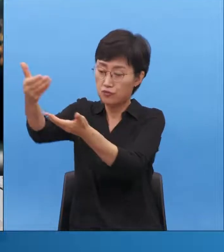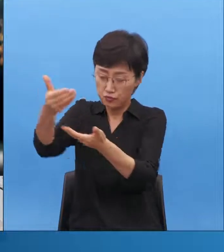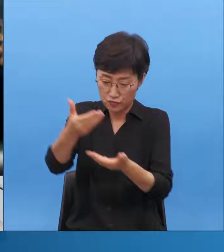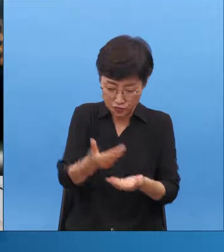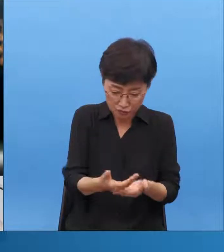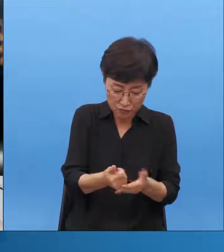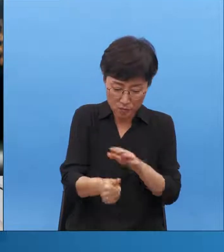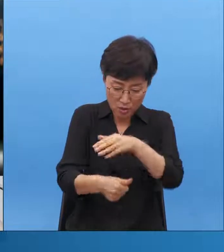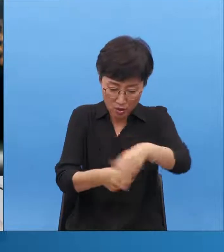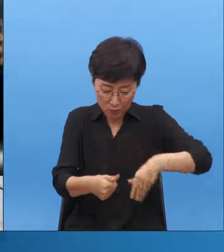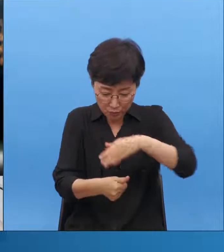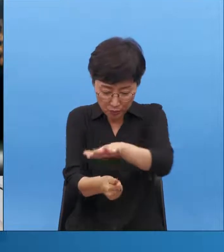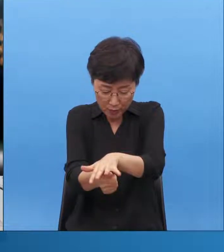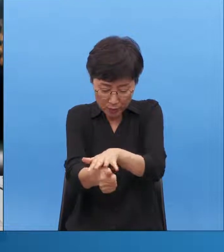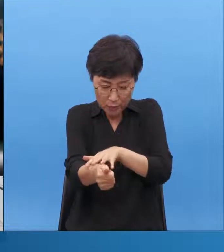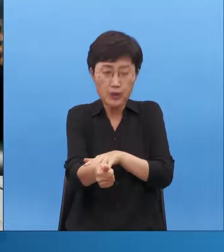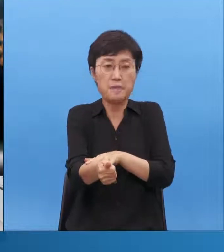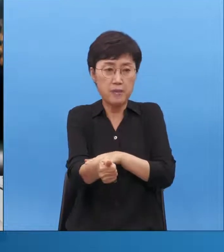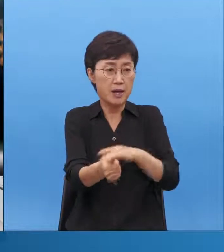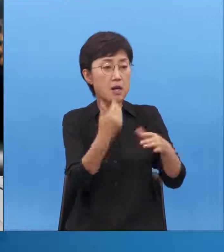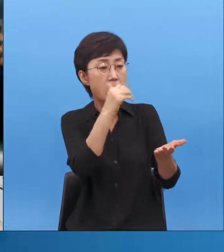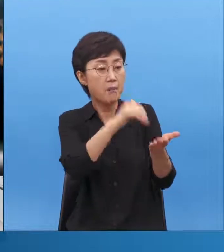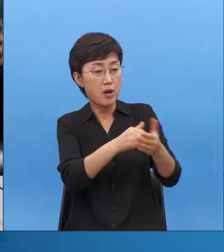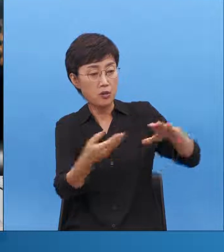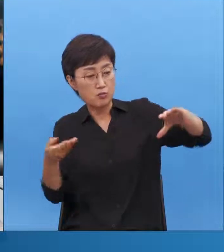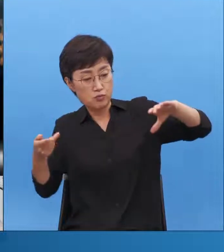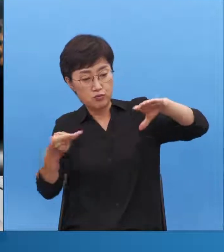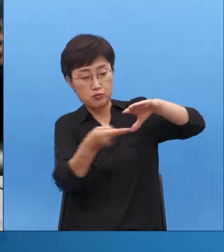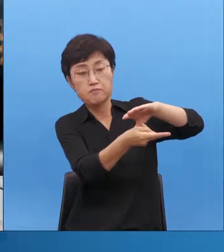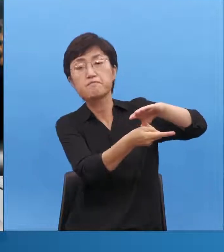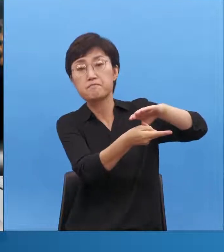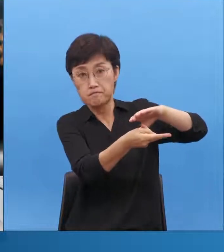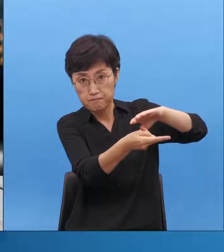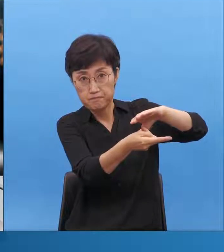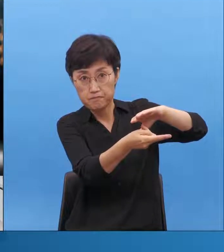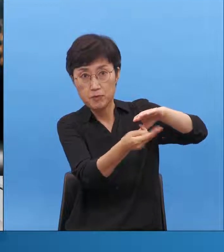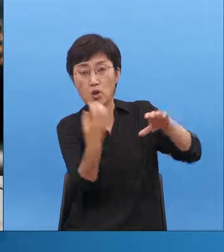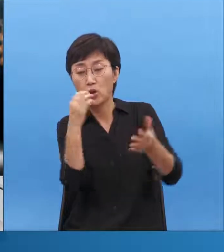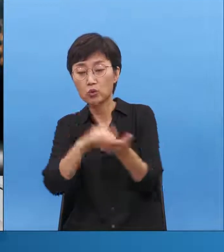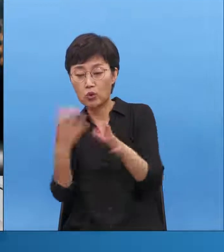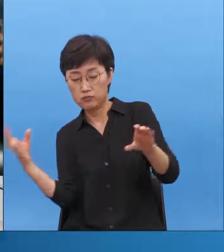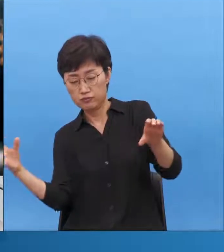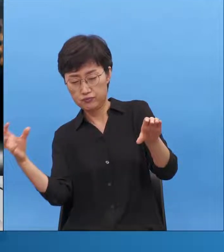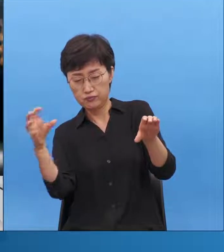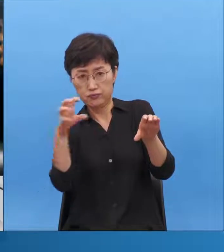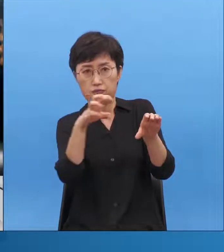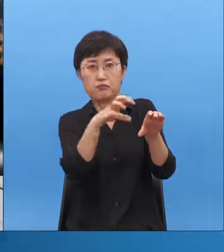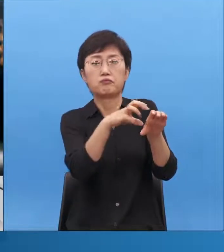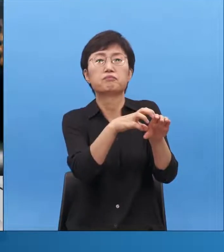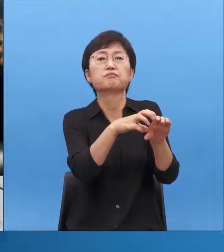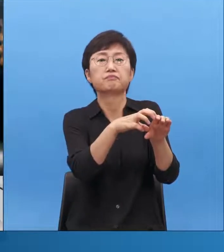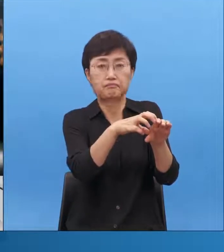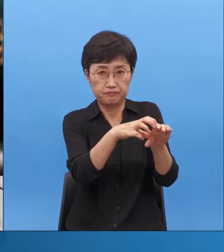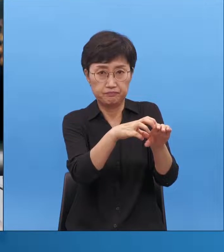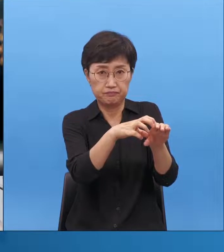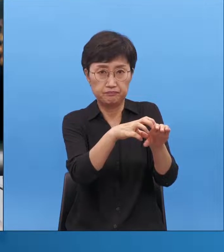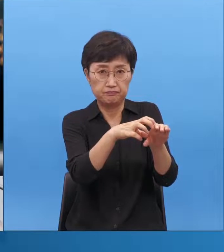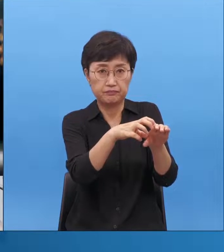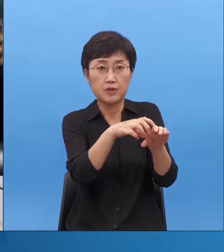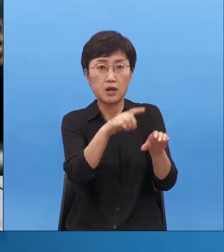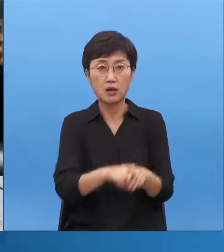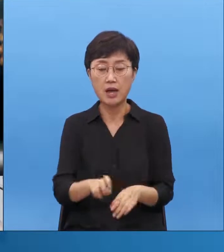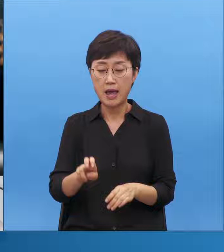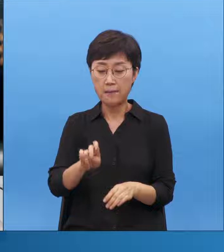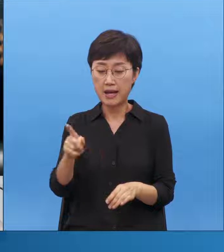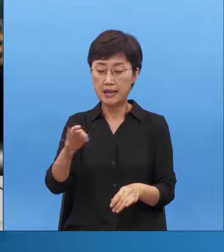그것으로 싸서 바위 속에 판 무덤에 넣어두고 돌을 굴려 무덤 문에 놓음에